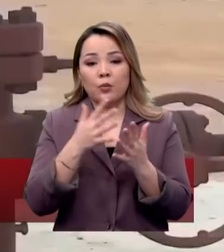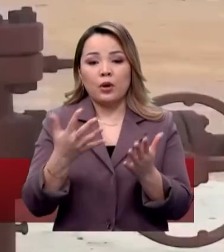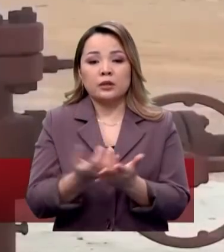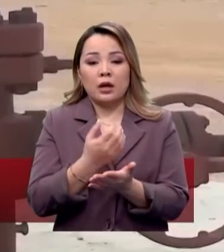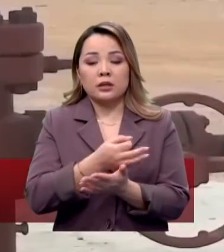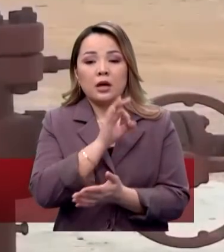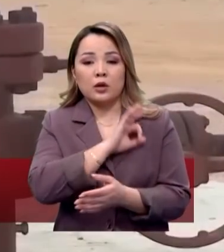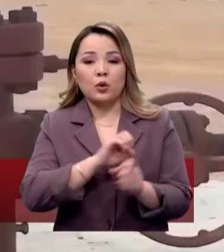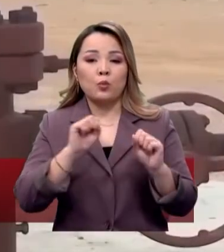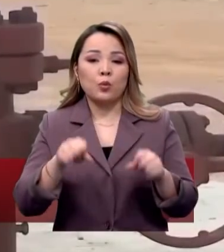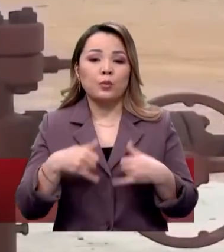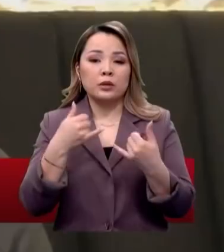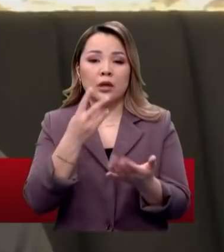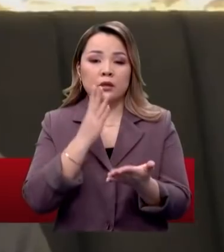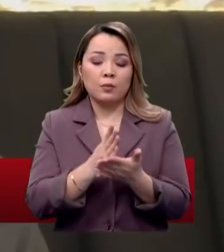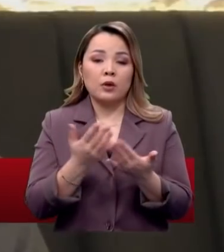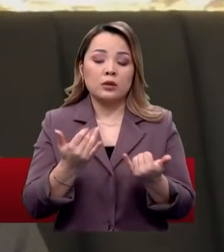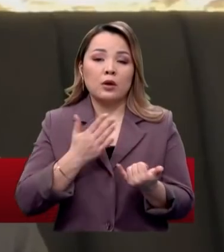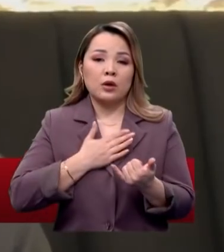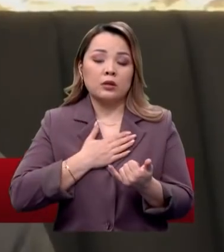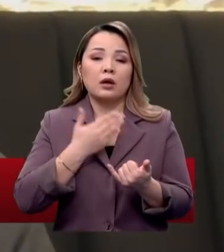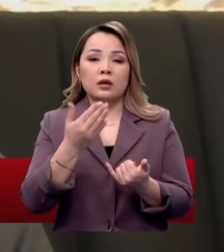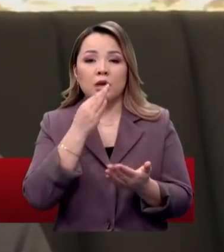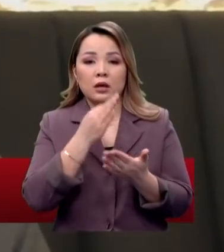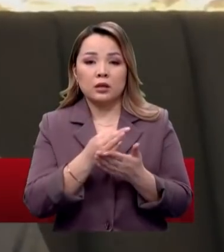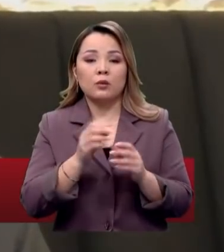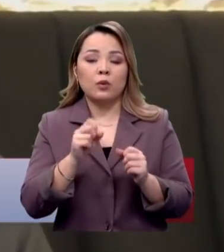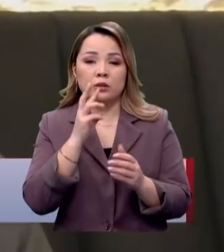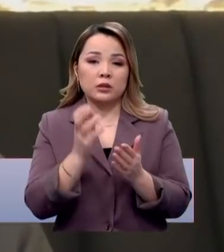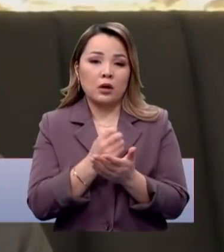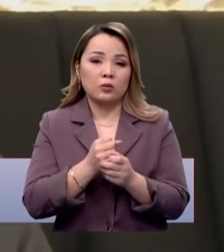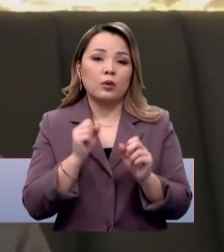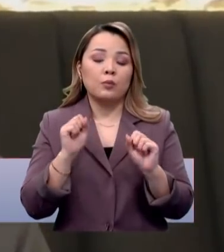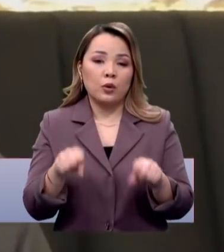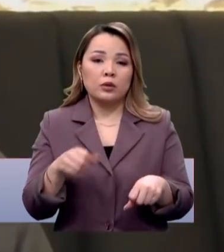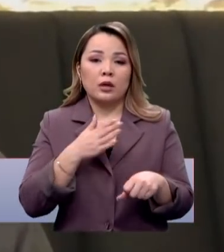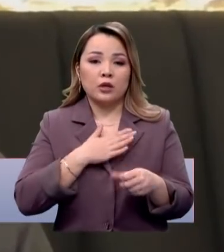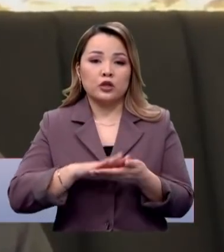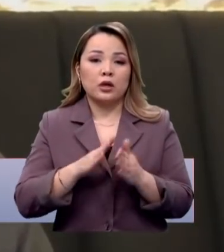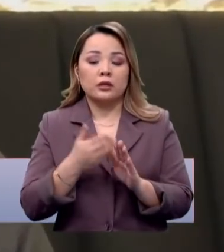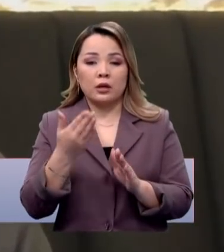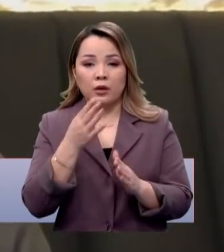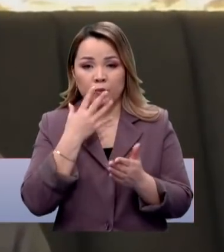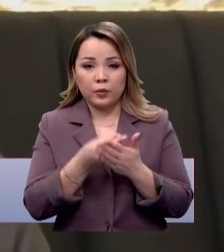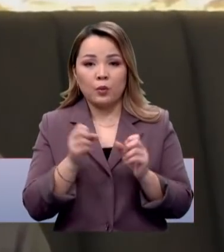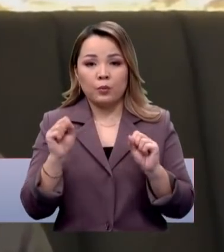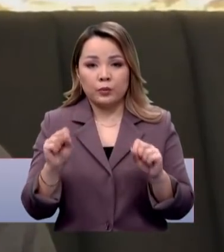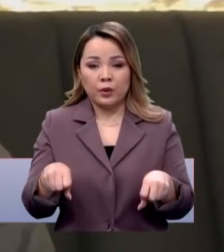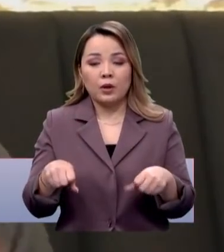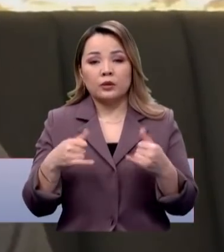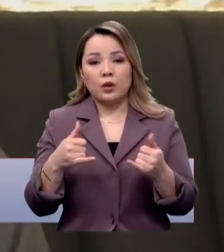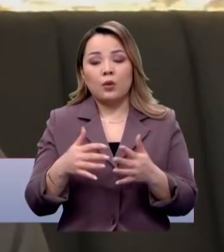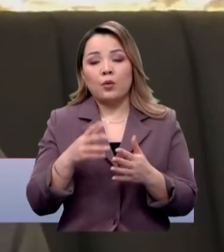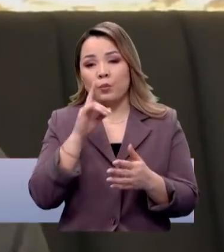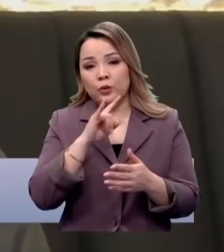кенеліп қалудың да мүмкіндігі дейді. Мы можем на этом даже заработать. Бұл жағдайда біз тіпті табысқа кенеліп қалуымыз мүмкін.